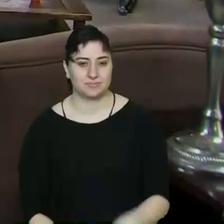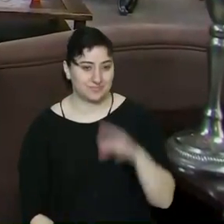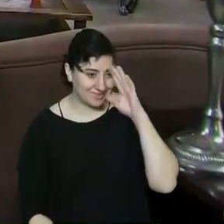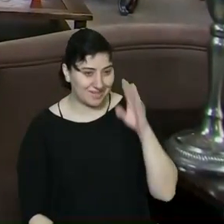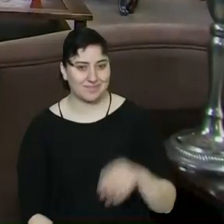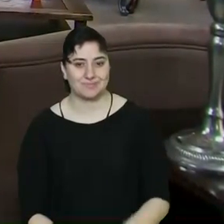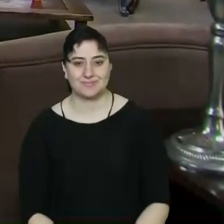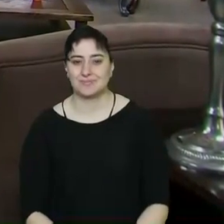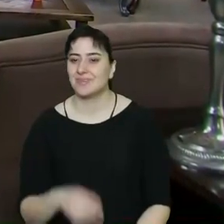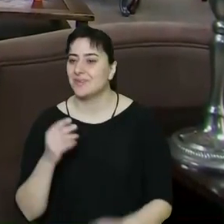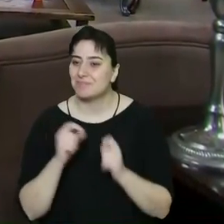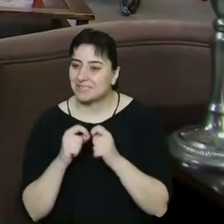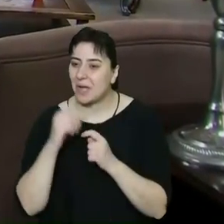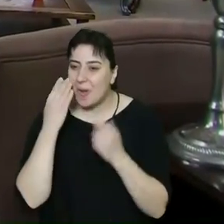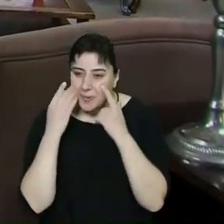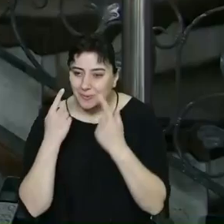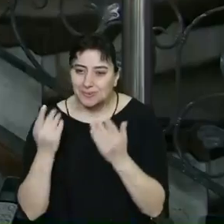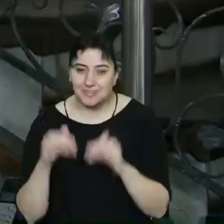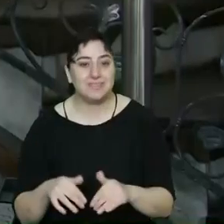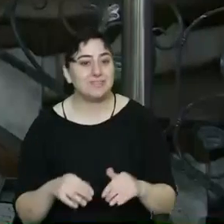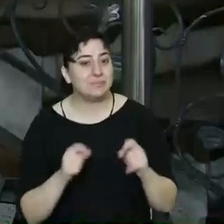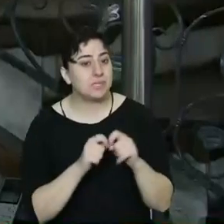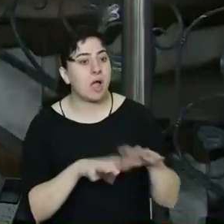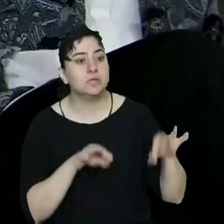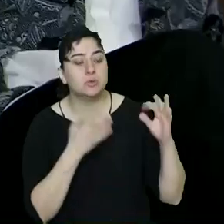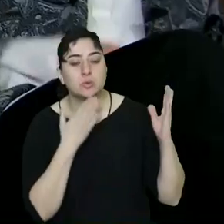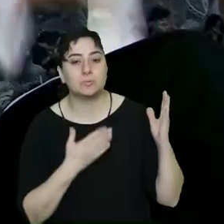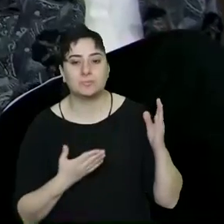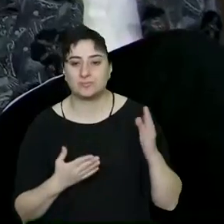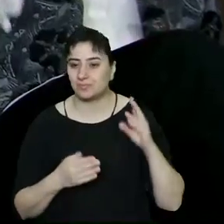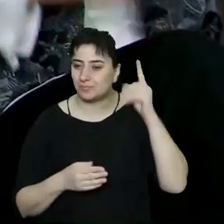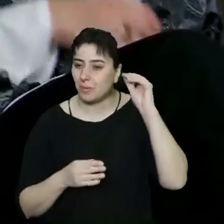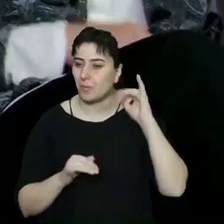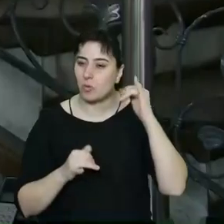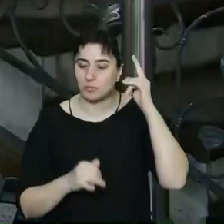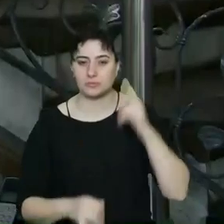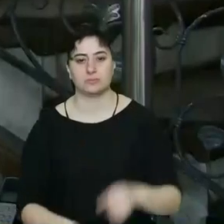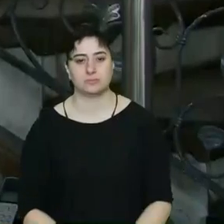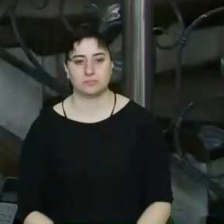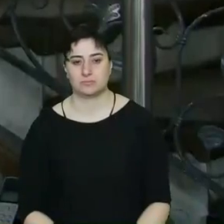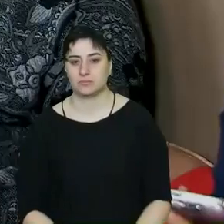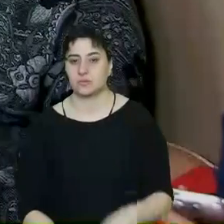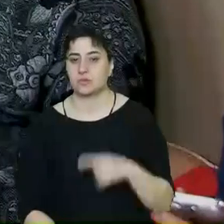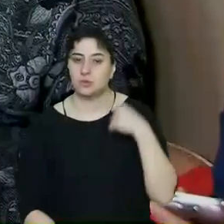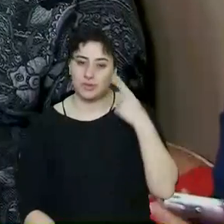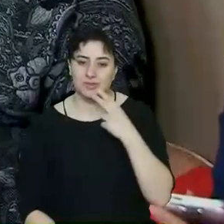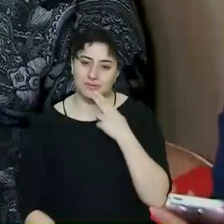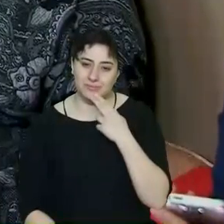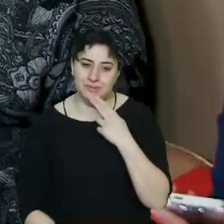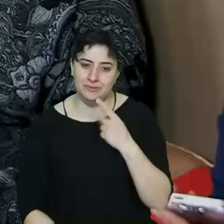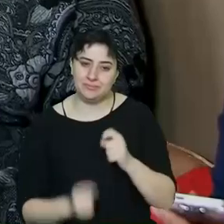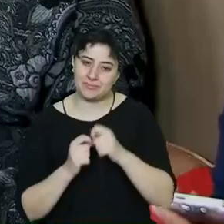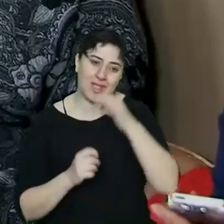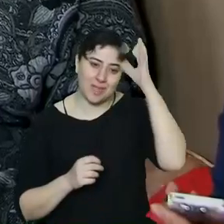Selam. Hoş geldin Bacak'cığım. Hoş bulduk. Biricik hazır değil mi daha? Ay bebekle ilgileniyordum. Rüyam, kızım. Biricik'e